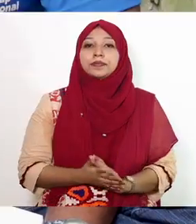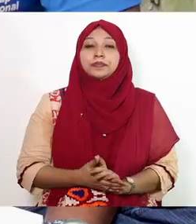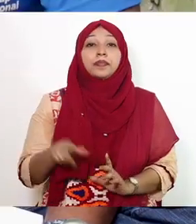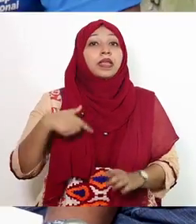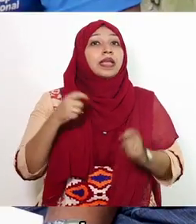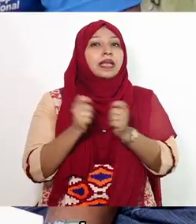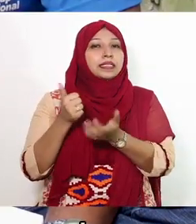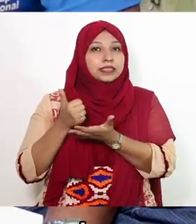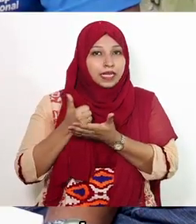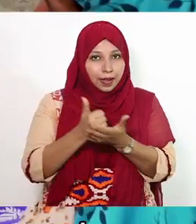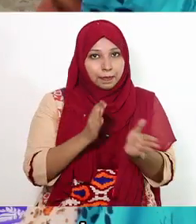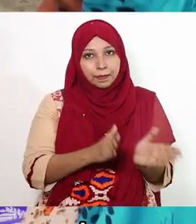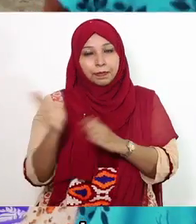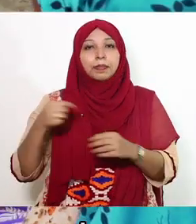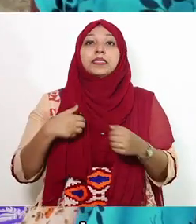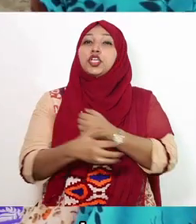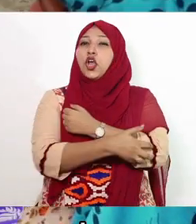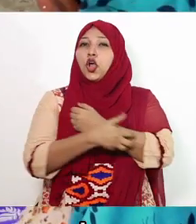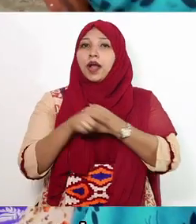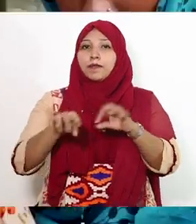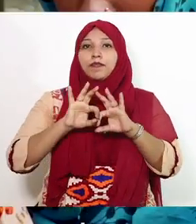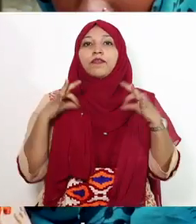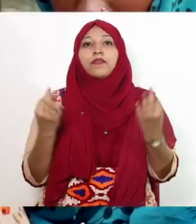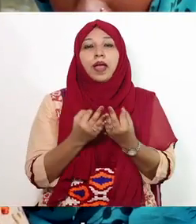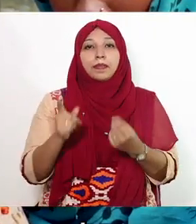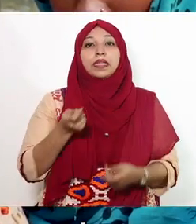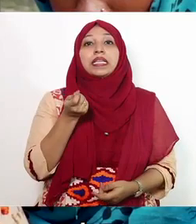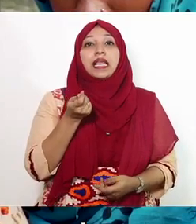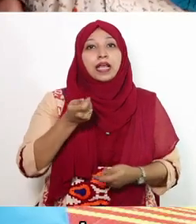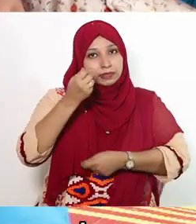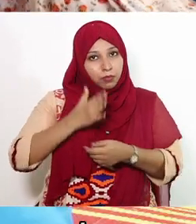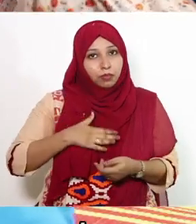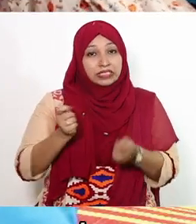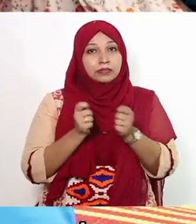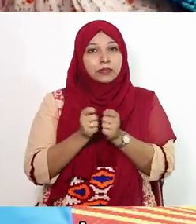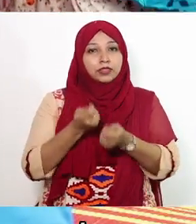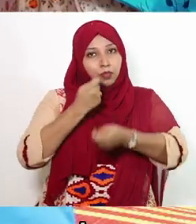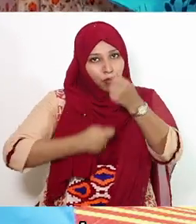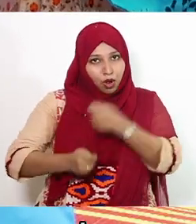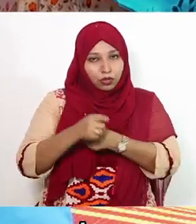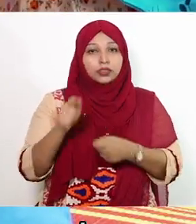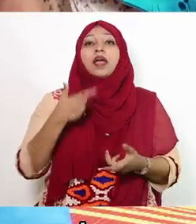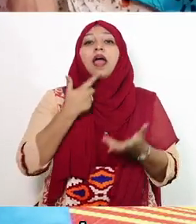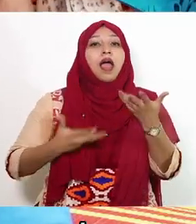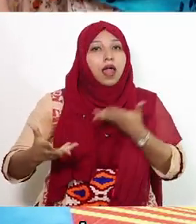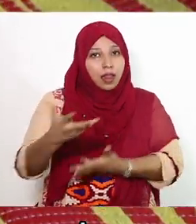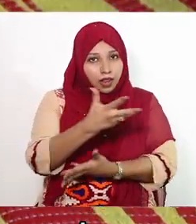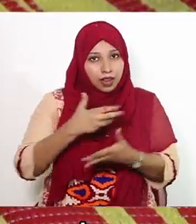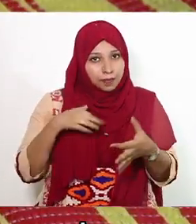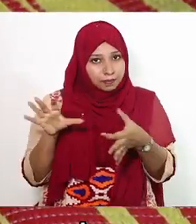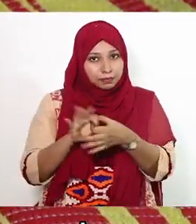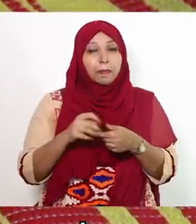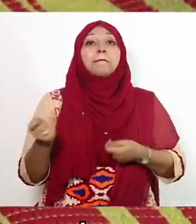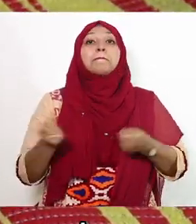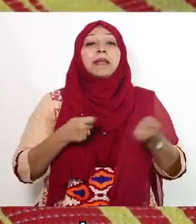সহায়তার পাশাপাশি হতদরিদ্র এই পরিবারটির আর্থিক অবস্থার পরিবর্তনের জন্য প্রকল্পটি আলোচনার ভিত্তিতে